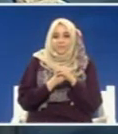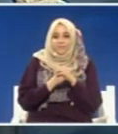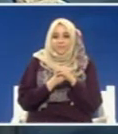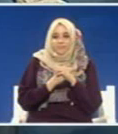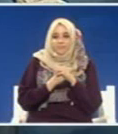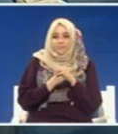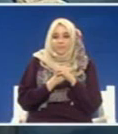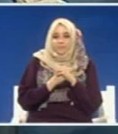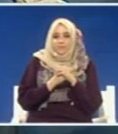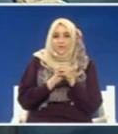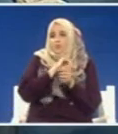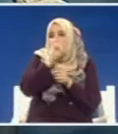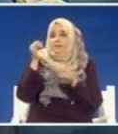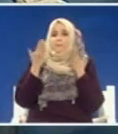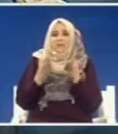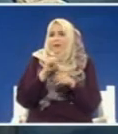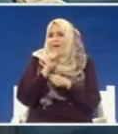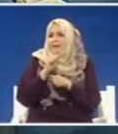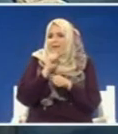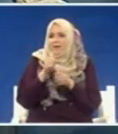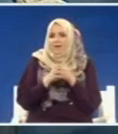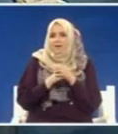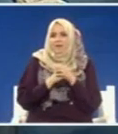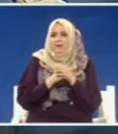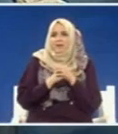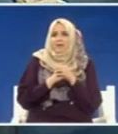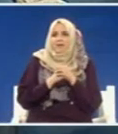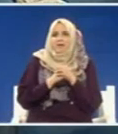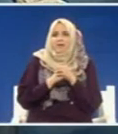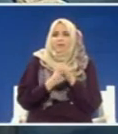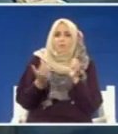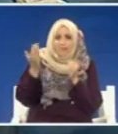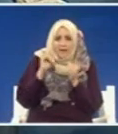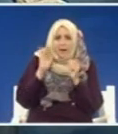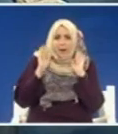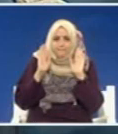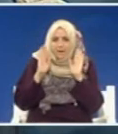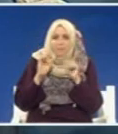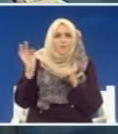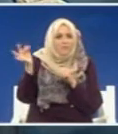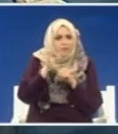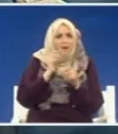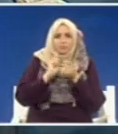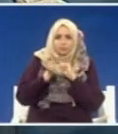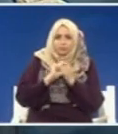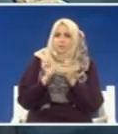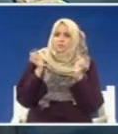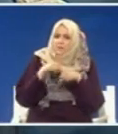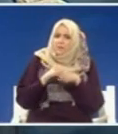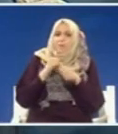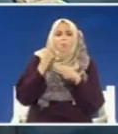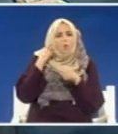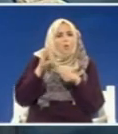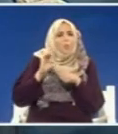ولحد الساعه ما دار والو، ما كان والو، فتح جاب الشيخ، جبنا احنا الشيخ، جاب هو خاوته، هضروا تفاهموا على صداق